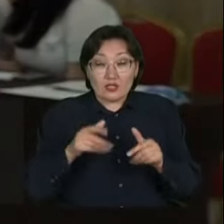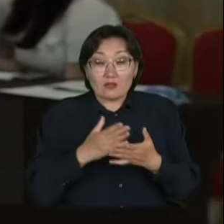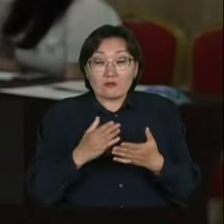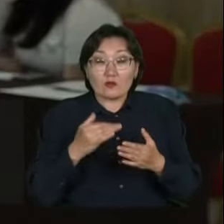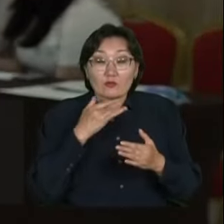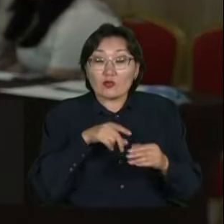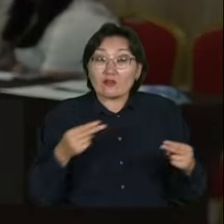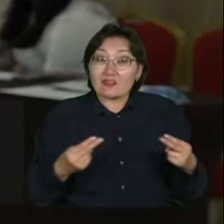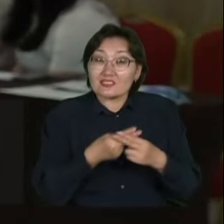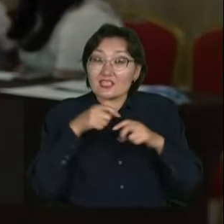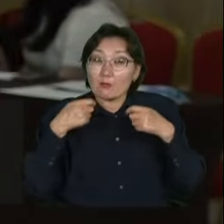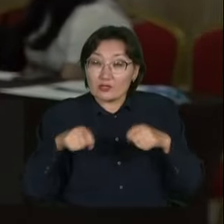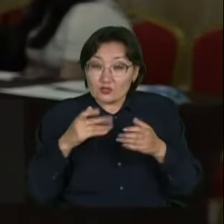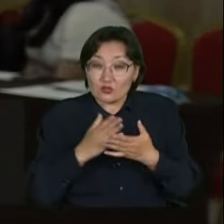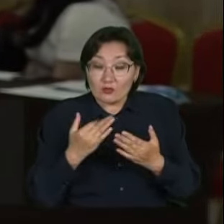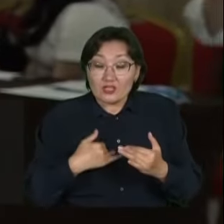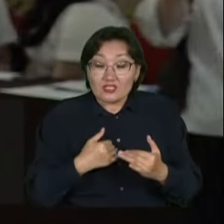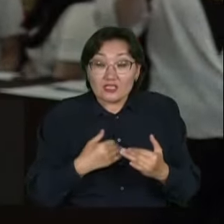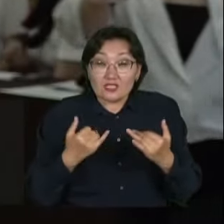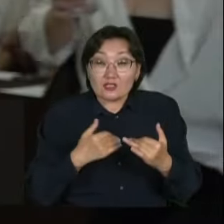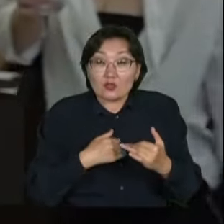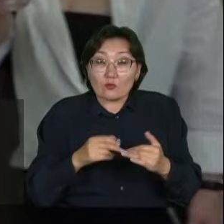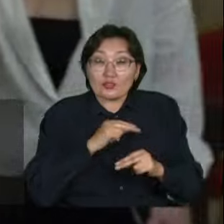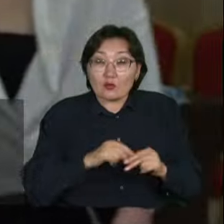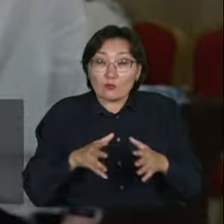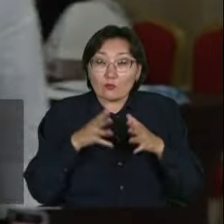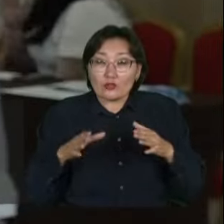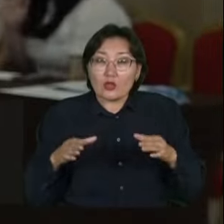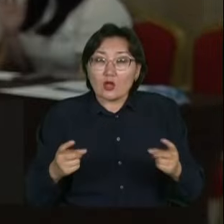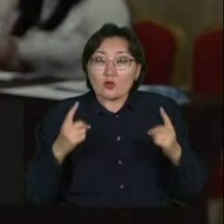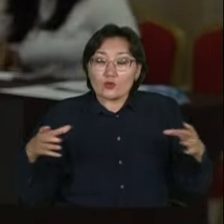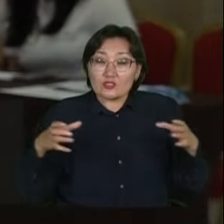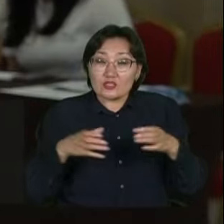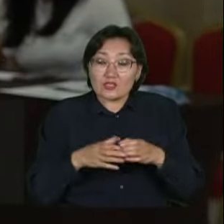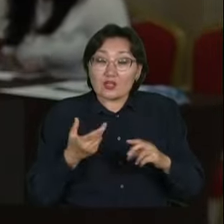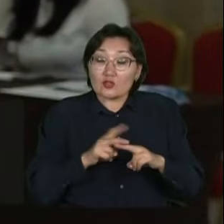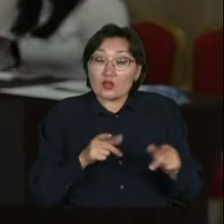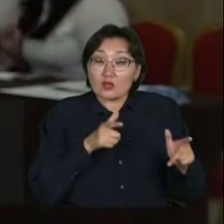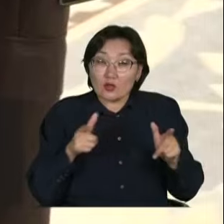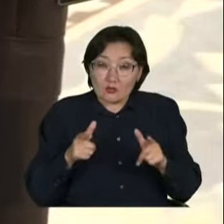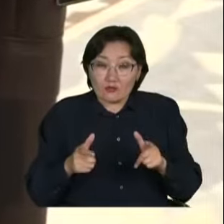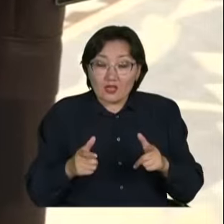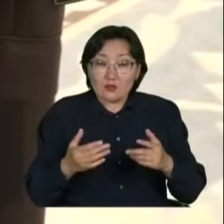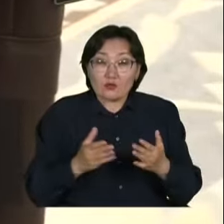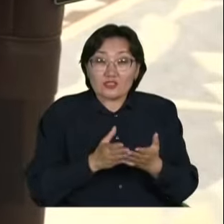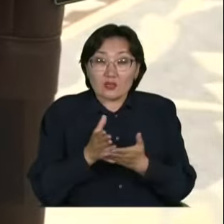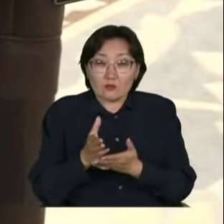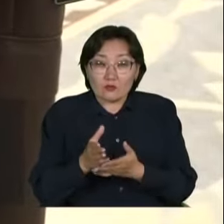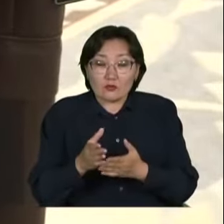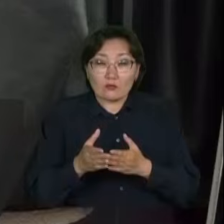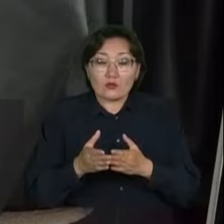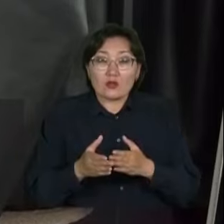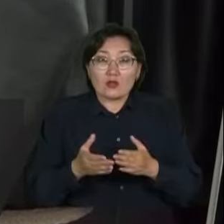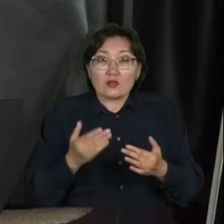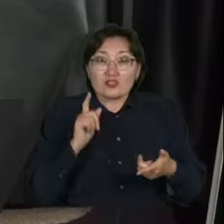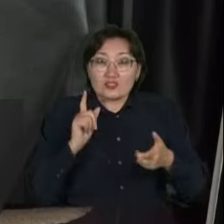Астане. И сейчас бы хотели работать с более крупными компаниями, которые готовы, например, выйти уже на